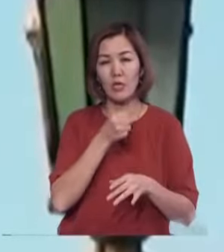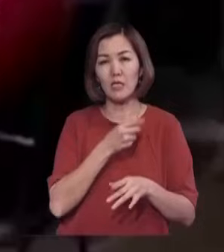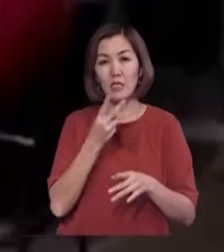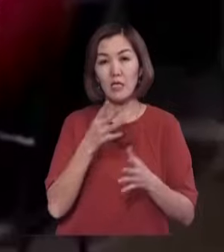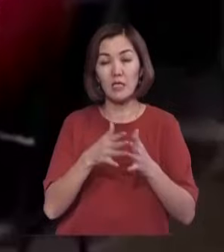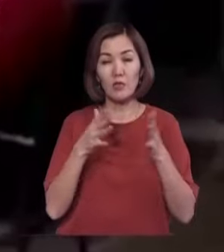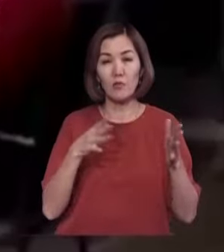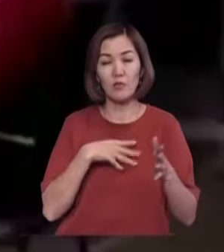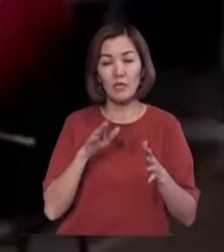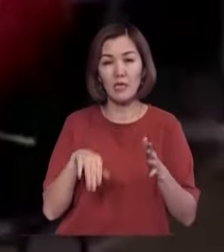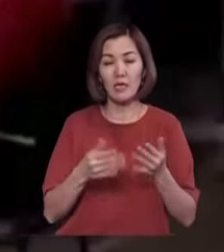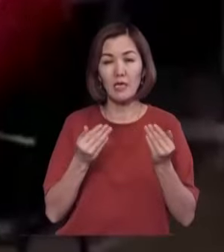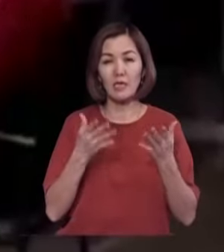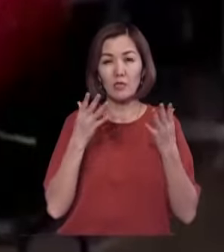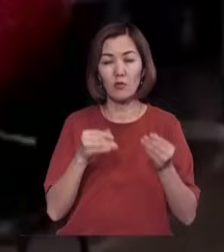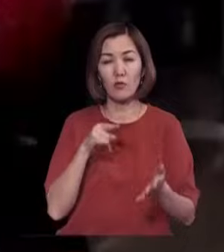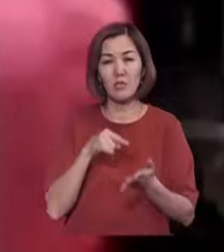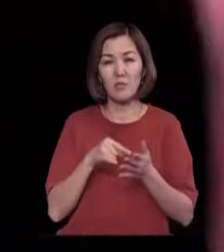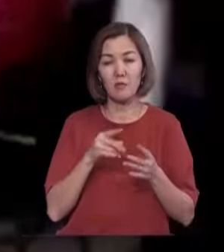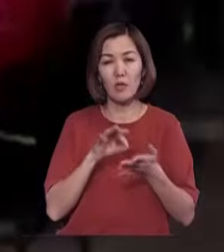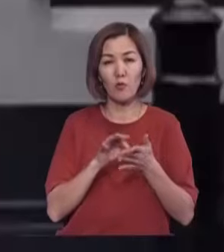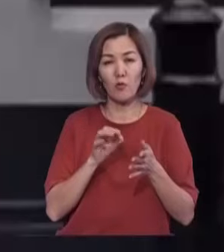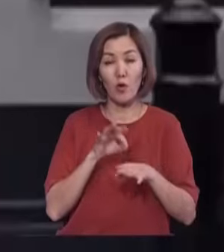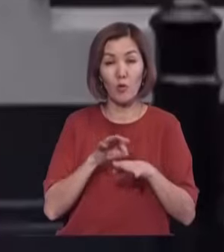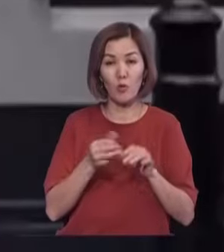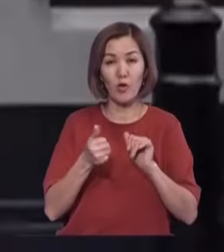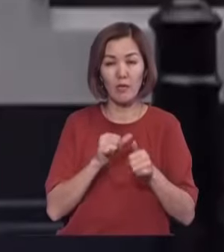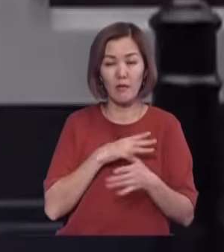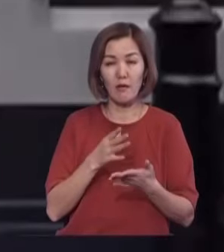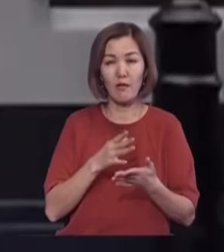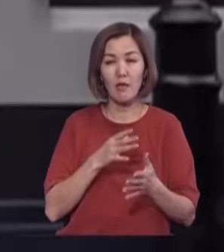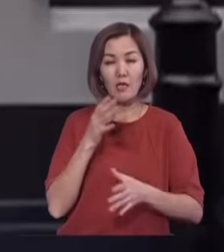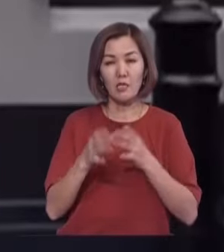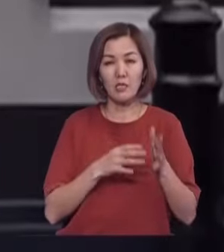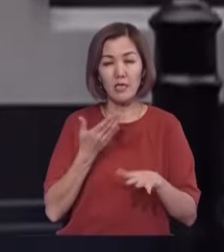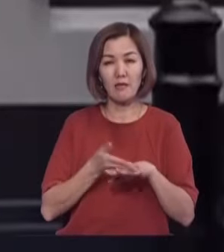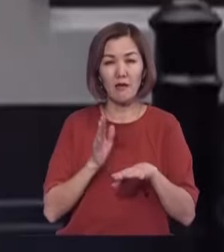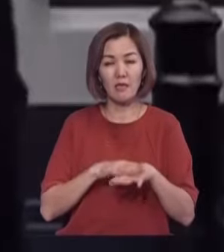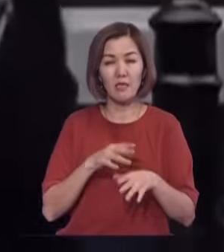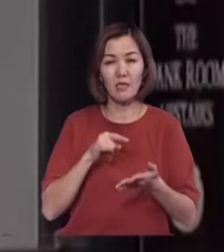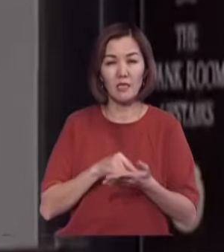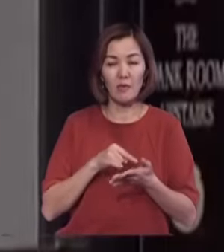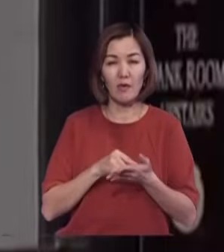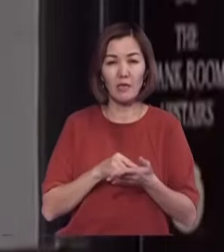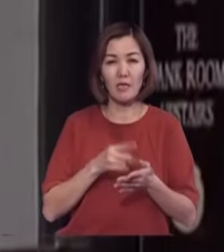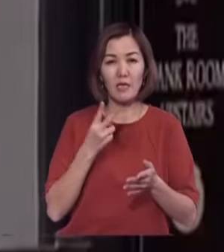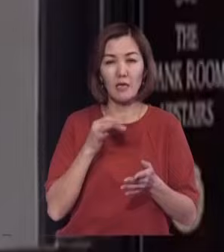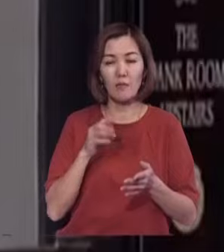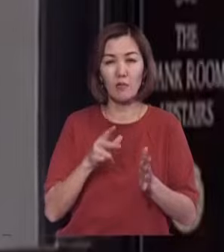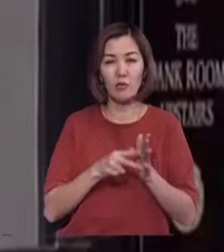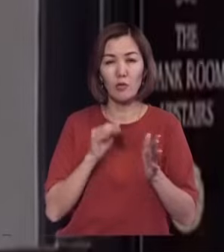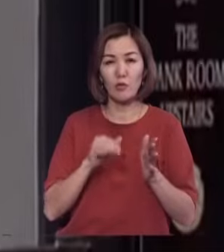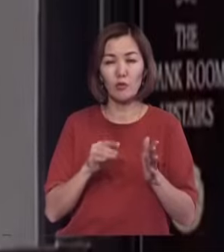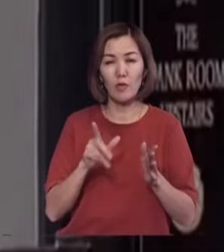есе өскен. Кейінгі кездері семіздік індетке айналғандай, өйткені жыл сайын әлемде артық салмақ салдарынан 2 миллион 800 мыңдай адам көз жұмады